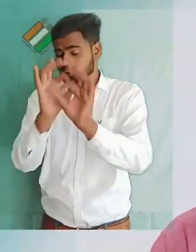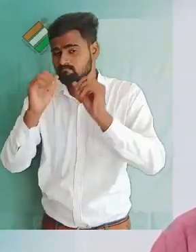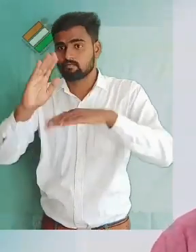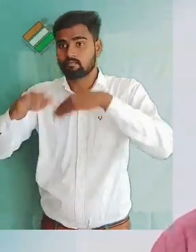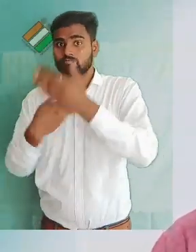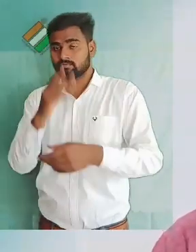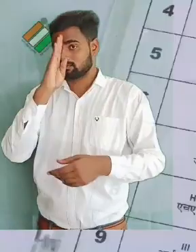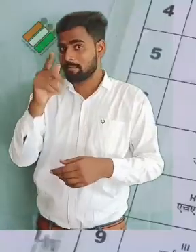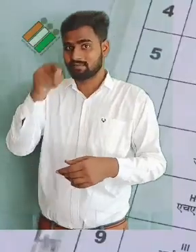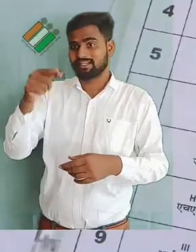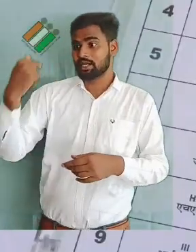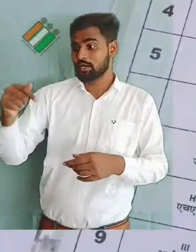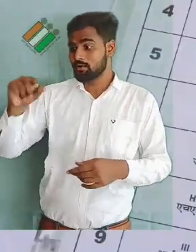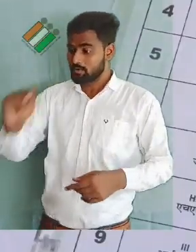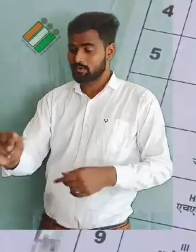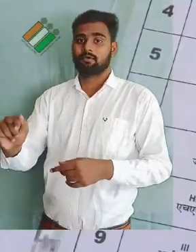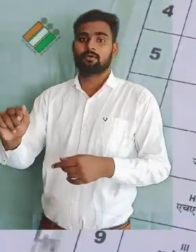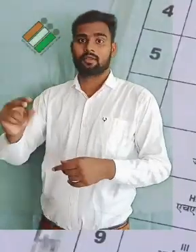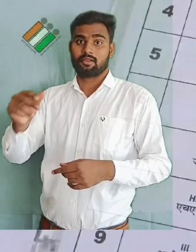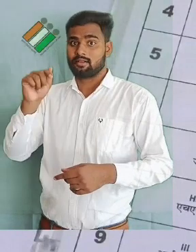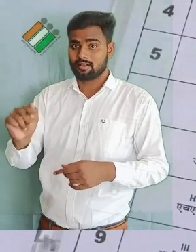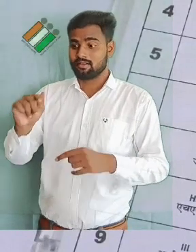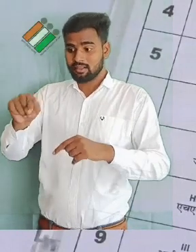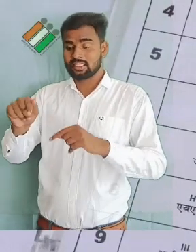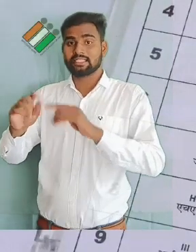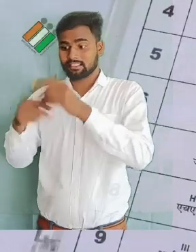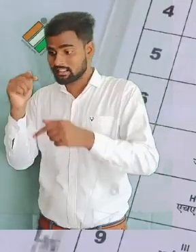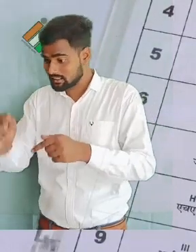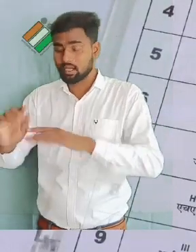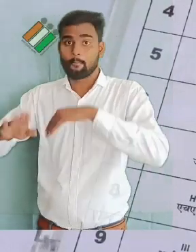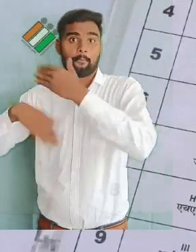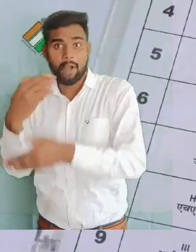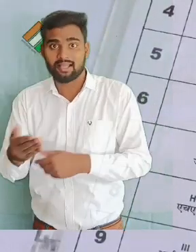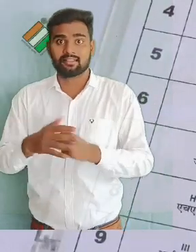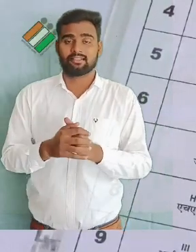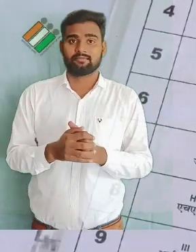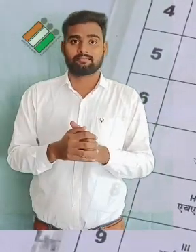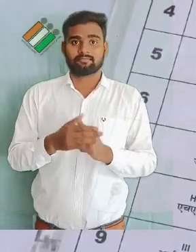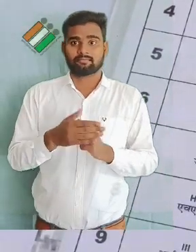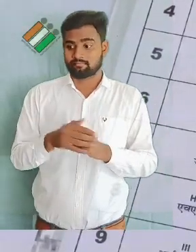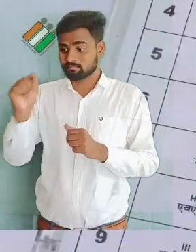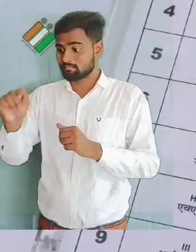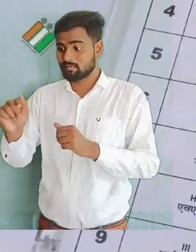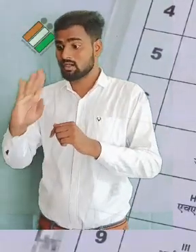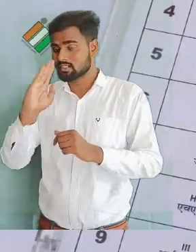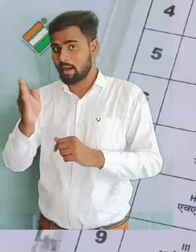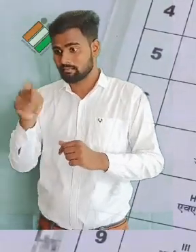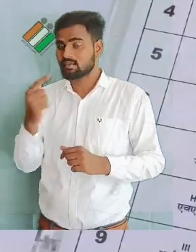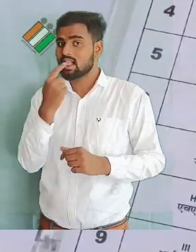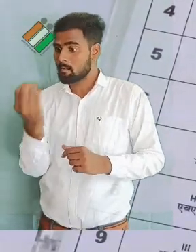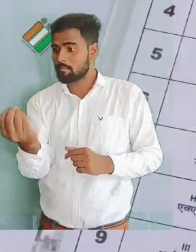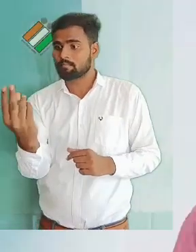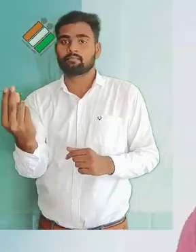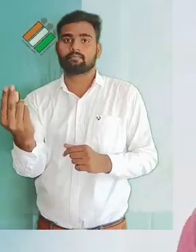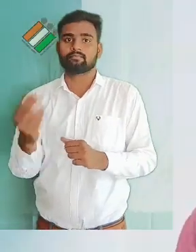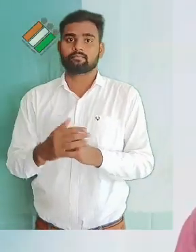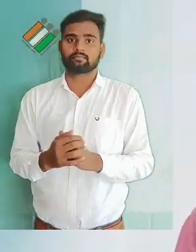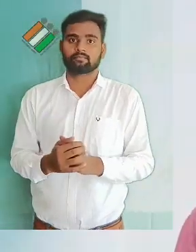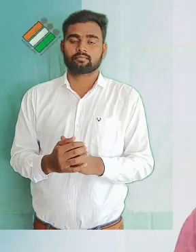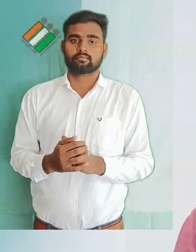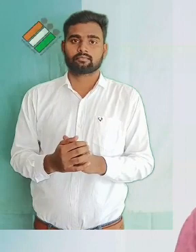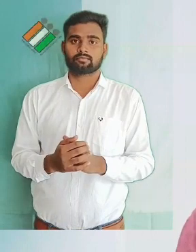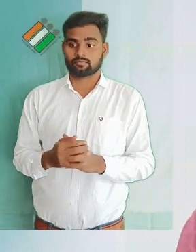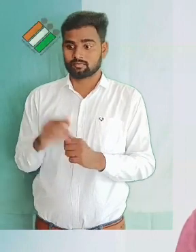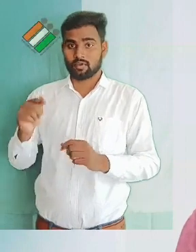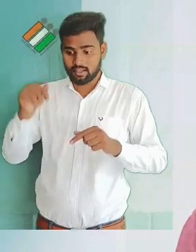गए नीले बटन को दबाना है। आपके नीला बटन दबाने के बाद बटन के सामने एक लाल लाइट जलेगी। इस बार